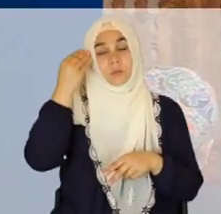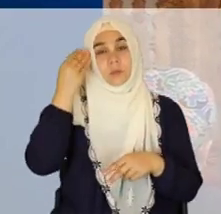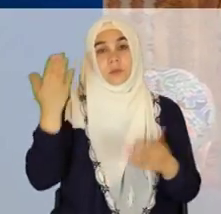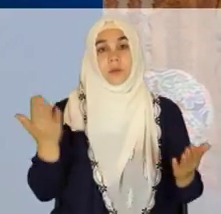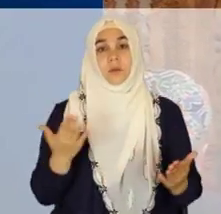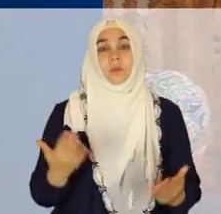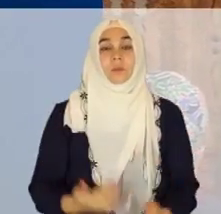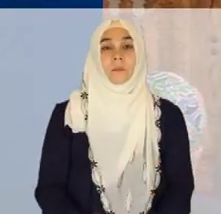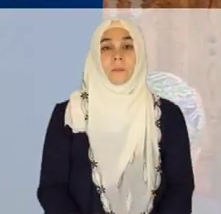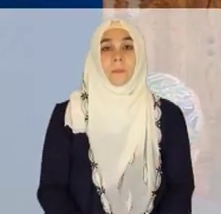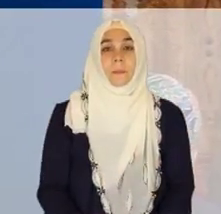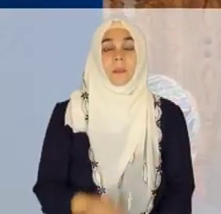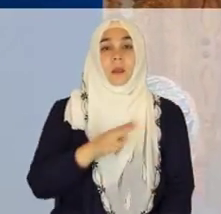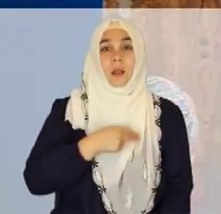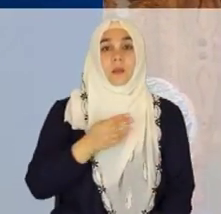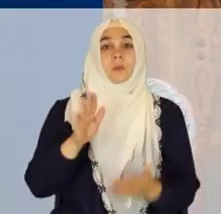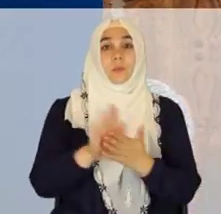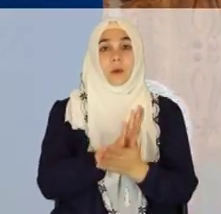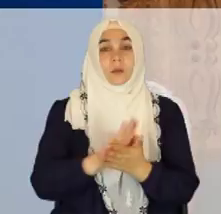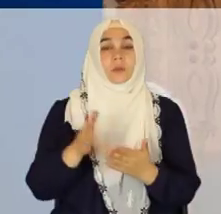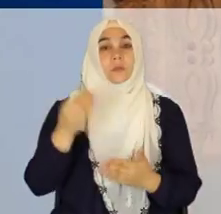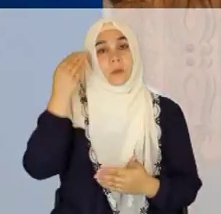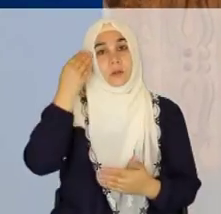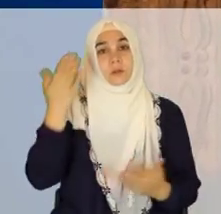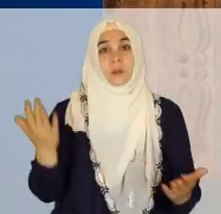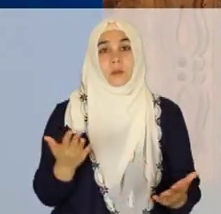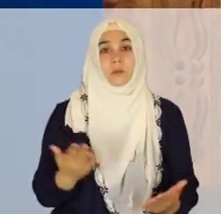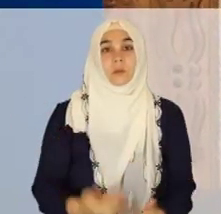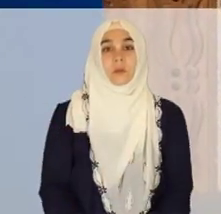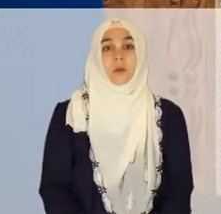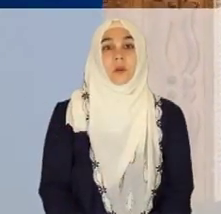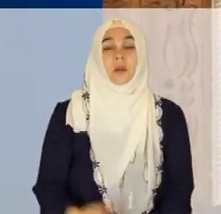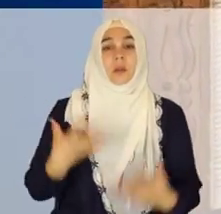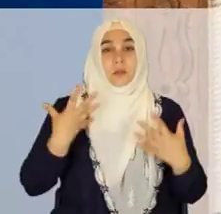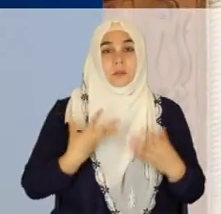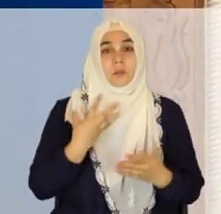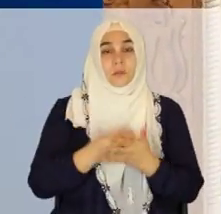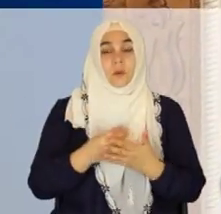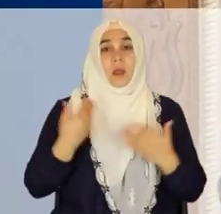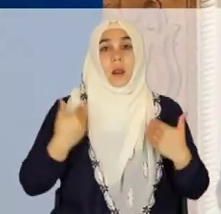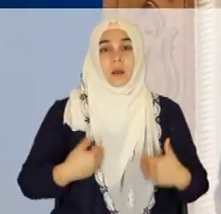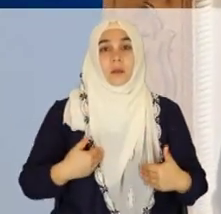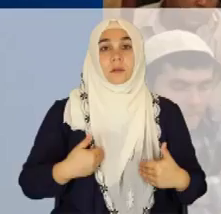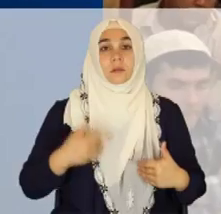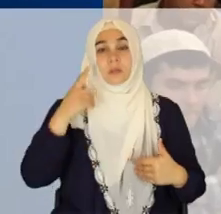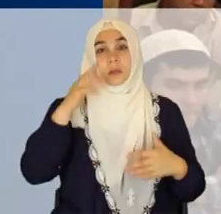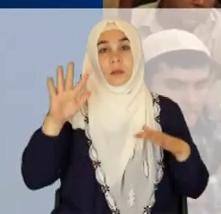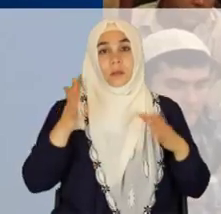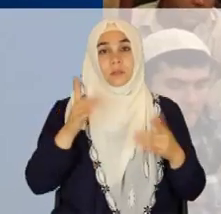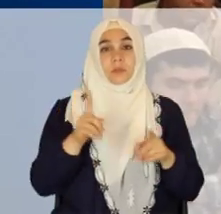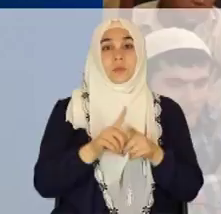shu. Qalbni poklashini ma'nosi shu. Axloqni sayqallashining ma'nosi